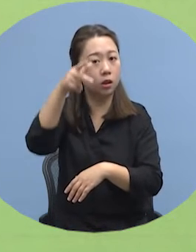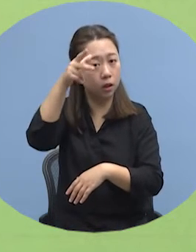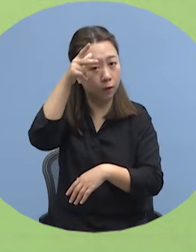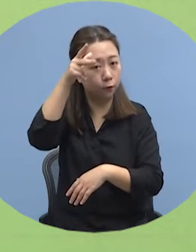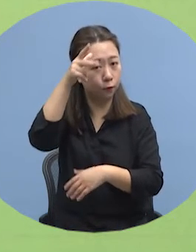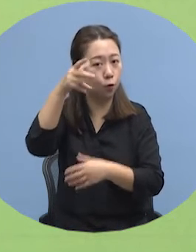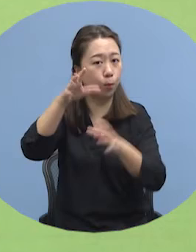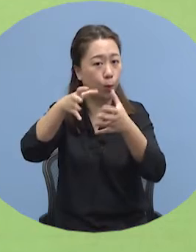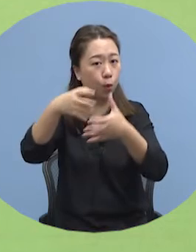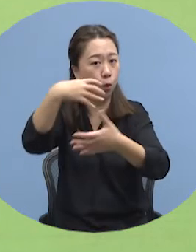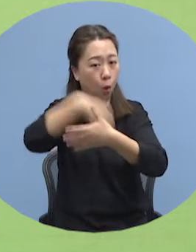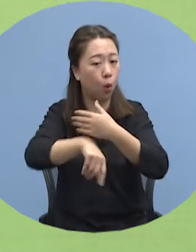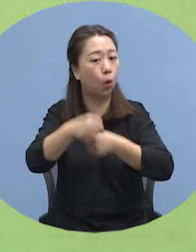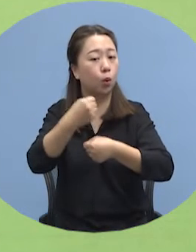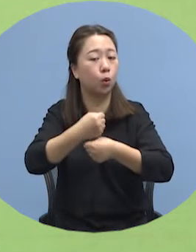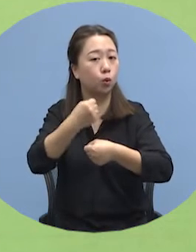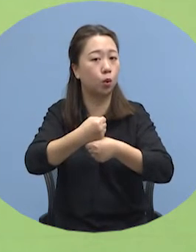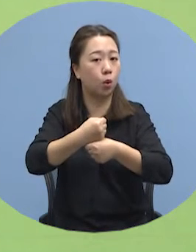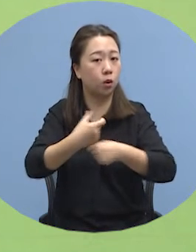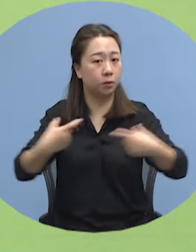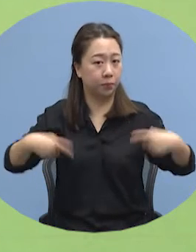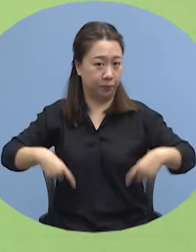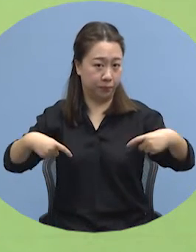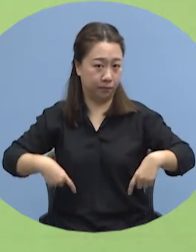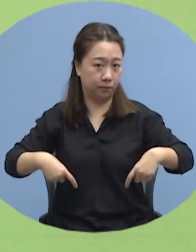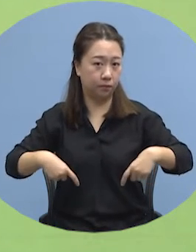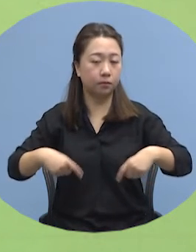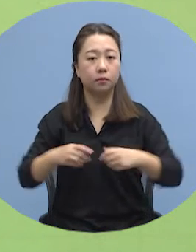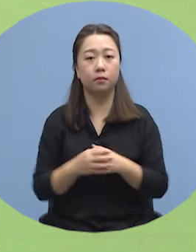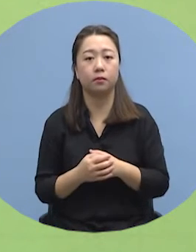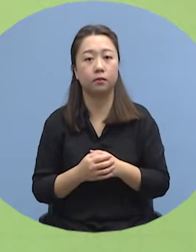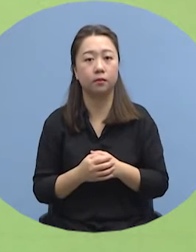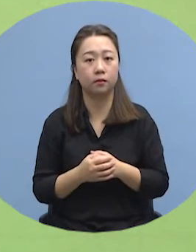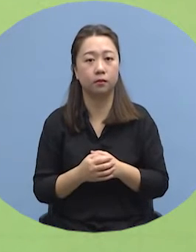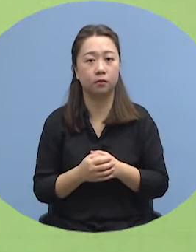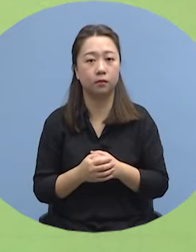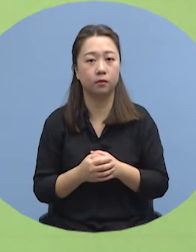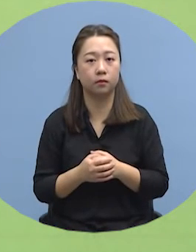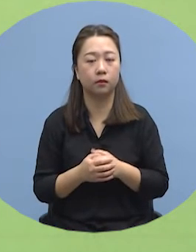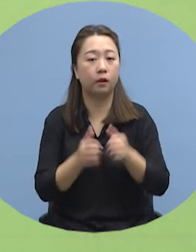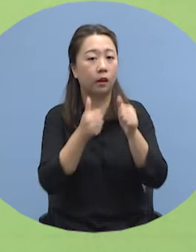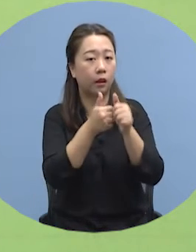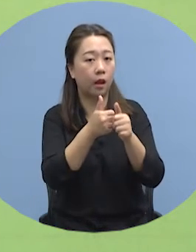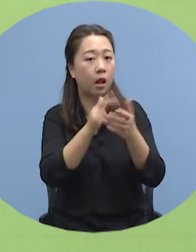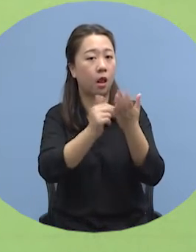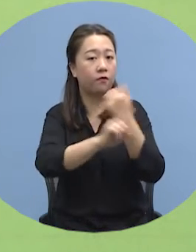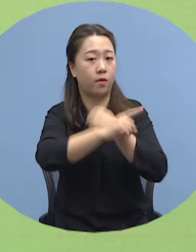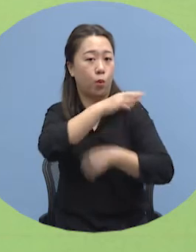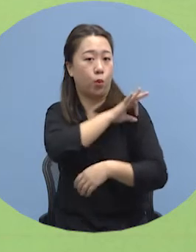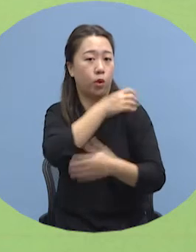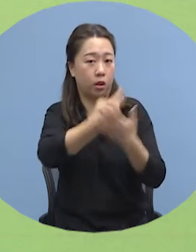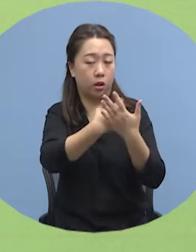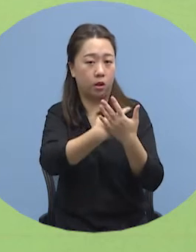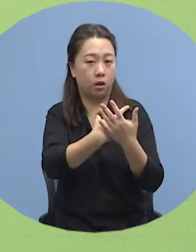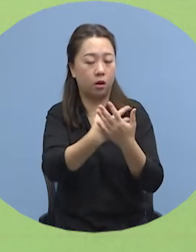門，在這個部門擔任兼職的工作，因而根據立法會條例喪